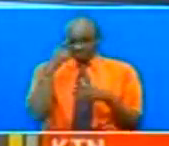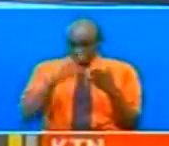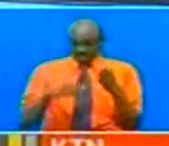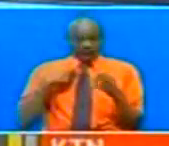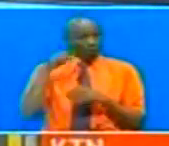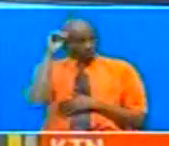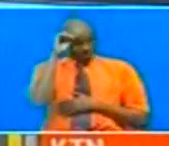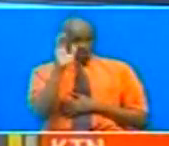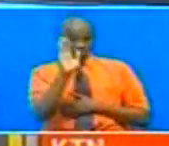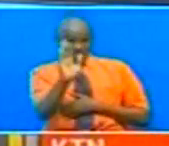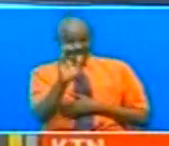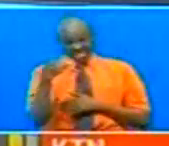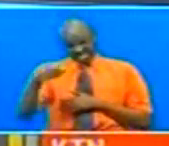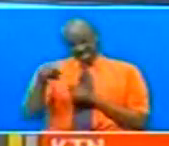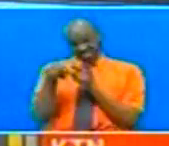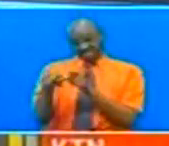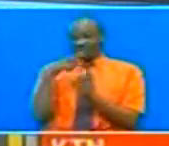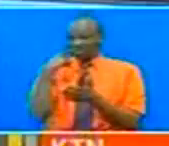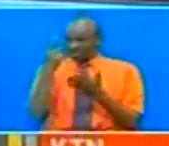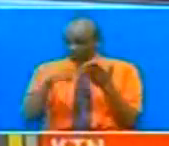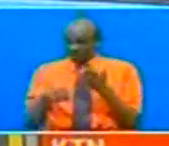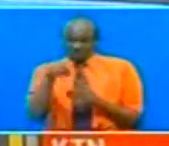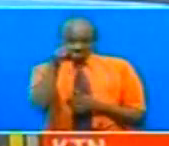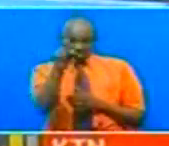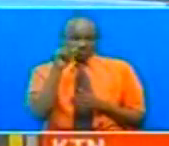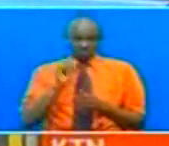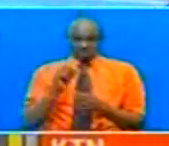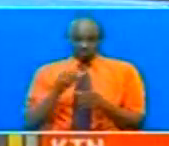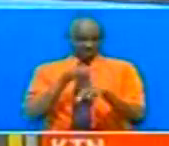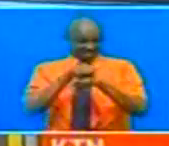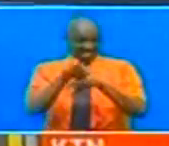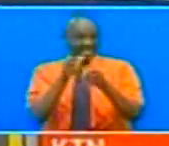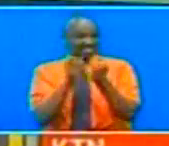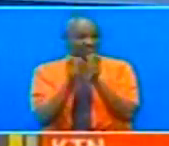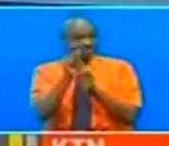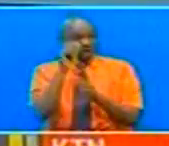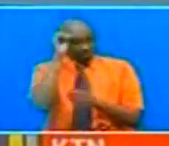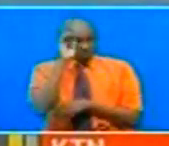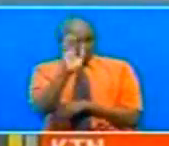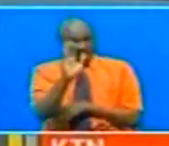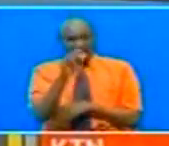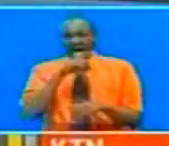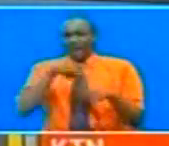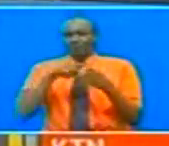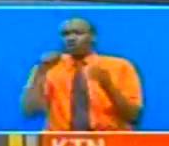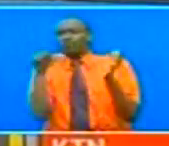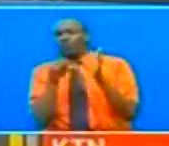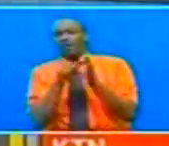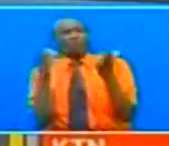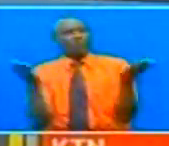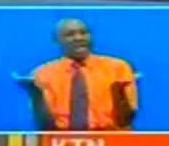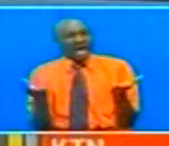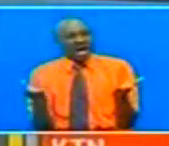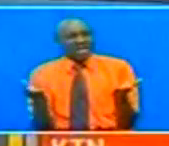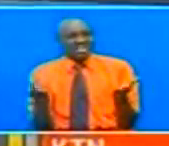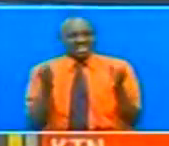kauli yako bila shaka tutakosa, na tungependa sana kama unaweza kutuma maoni yako kuhusiana na tatizo liko wapi.